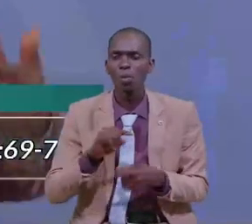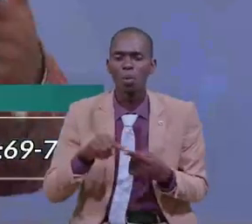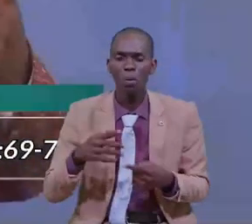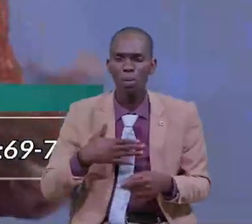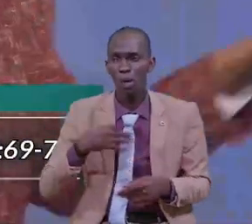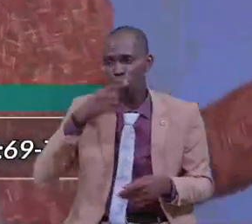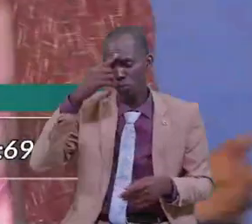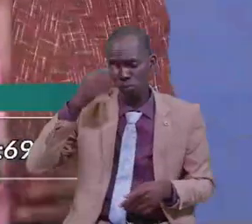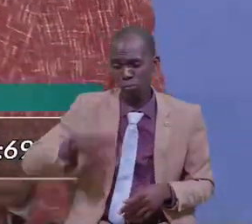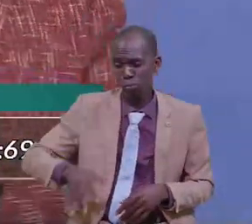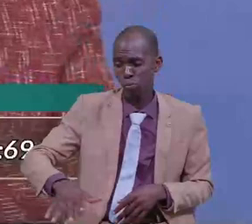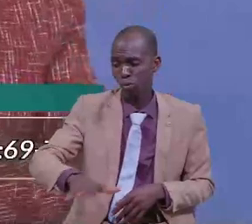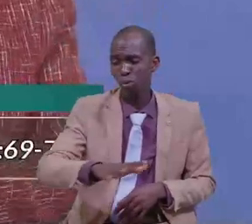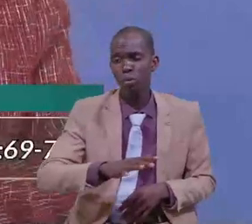malades.